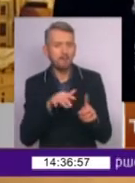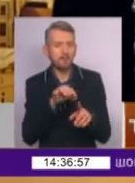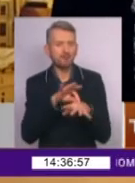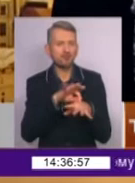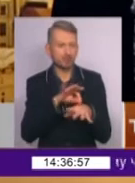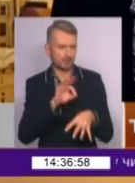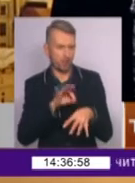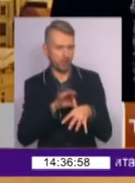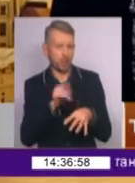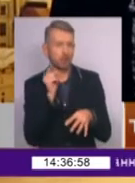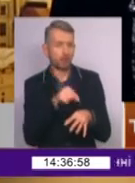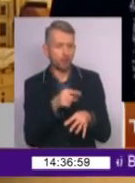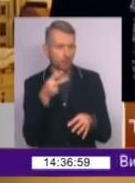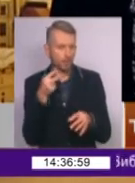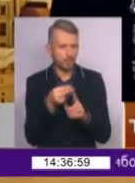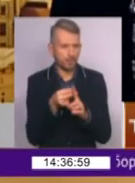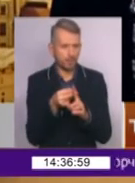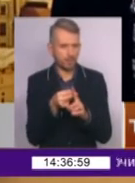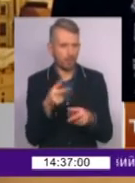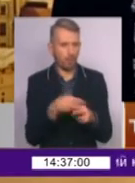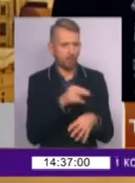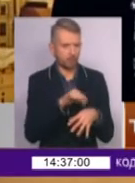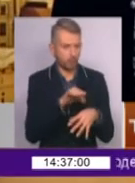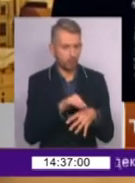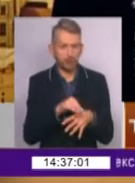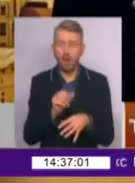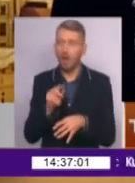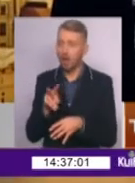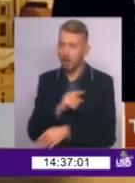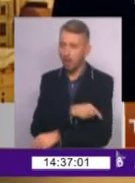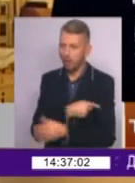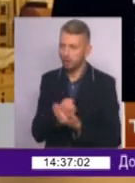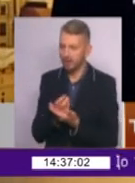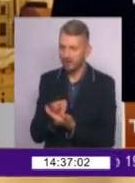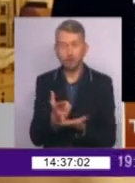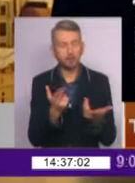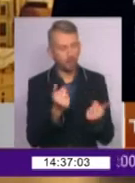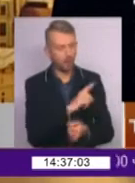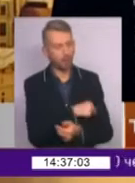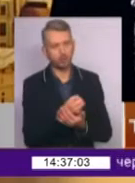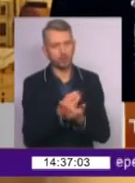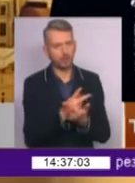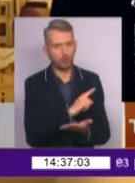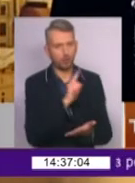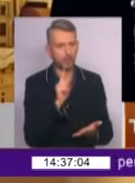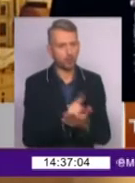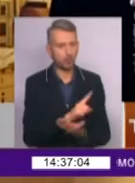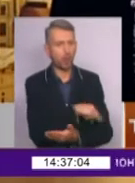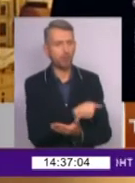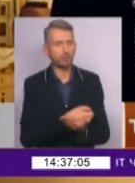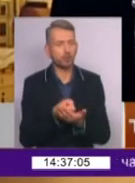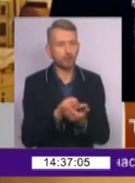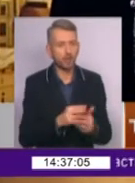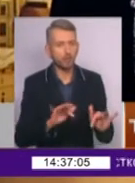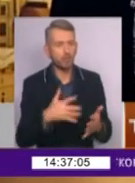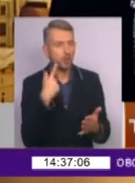Так. Тому воно проводиться без анестезії, в крайніх випадках. Але госпіталізація. Да. Але госпіталізація, обов'язкова госпіталізація у